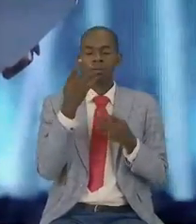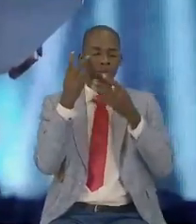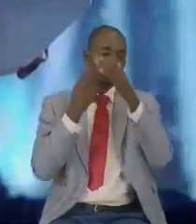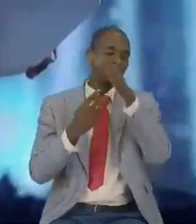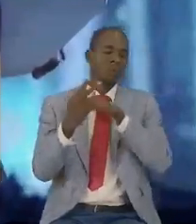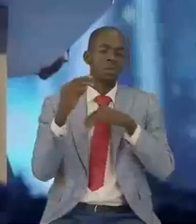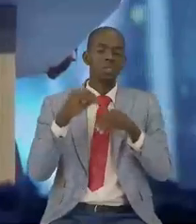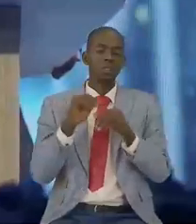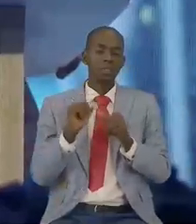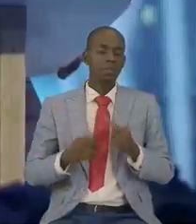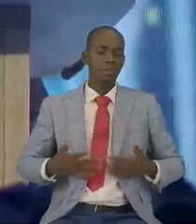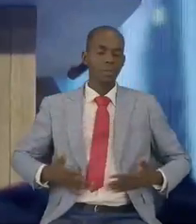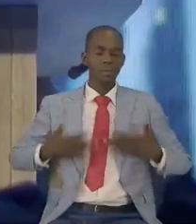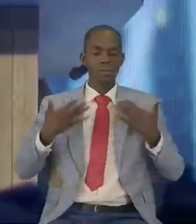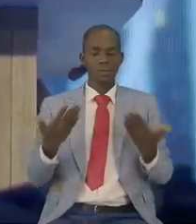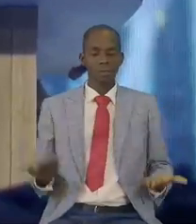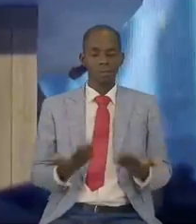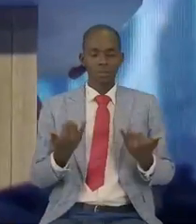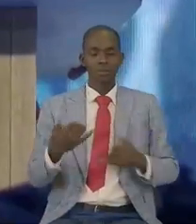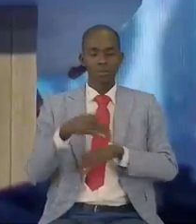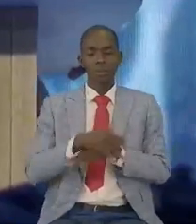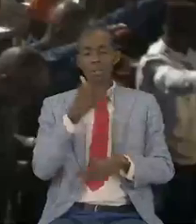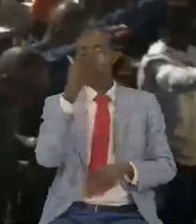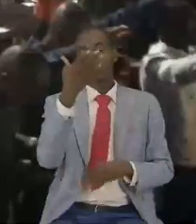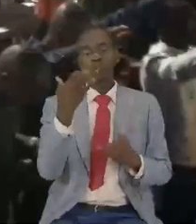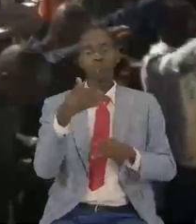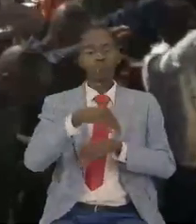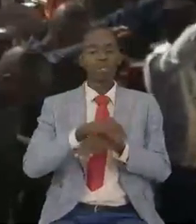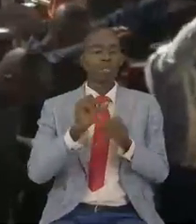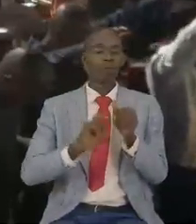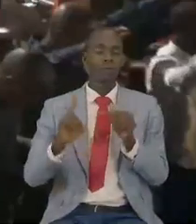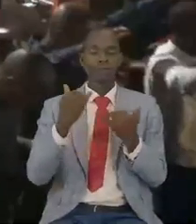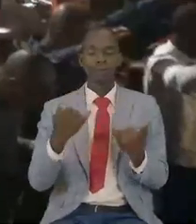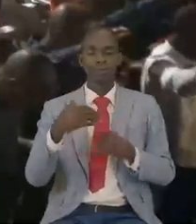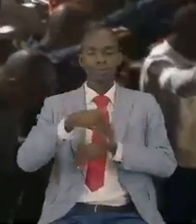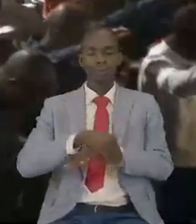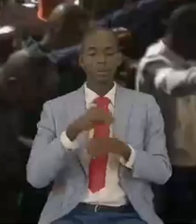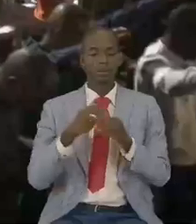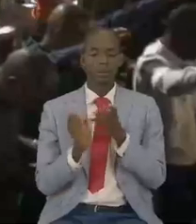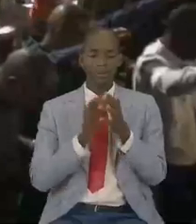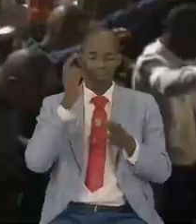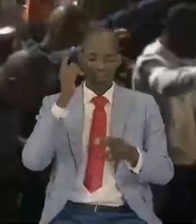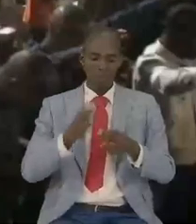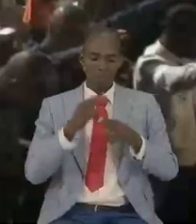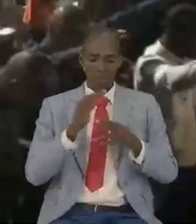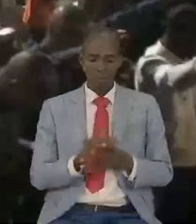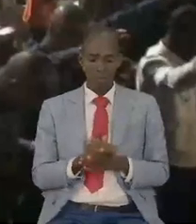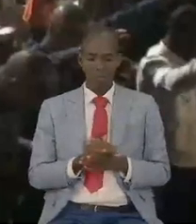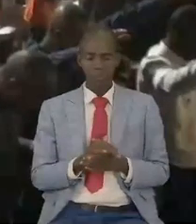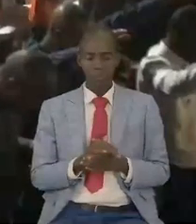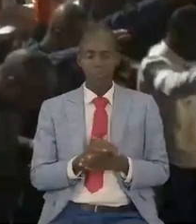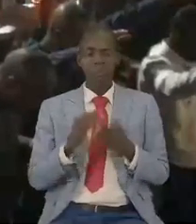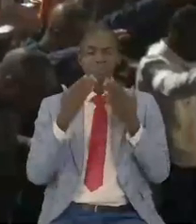dans chaque vie ici ce soir, là-bas et partout ce soir au nom de Jésus.